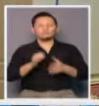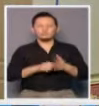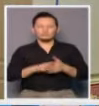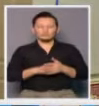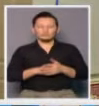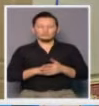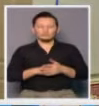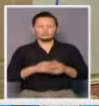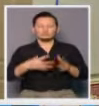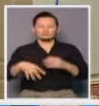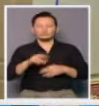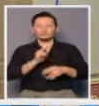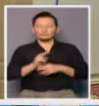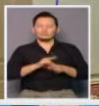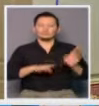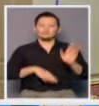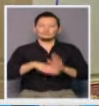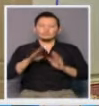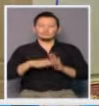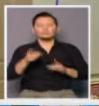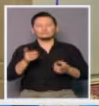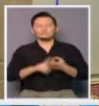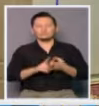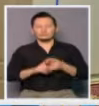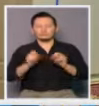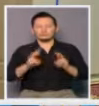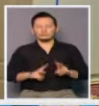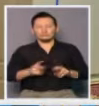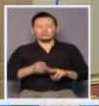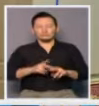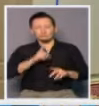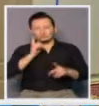– улучшение ведения профилактической работы среди молодежи.